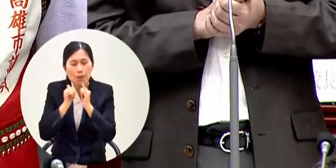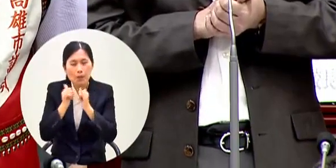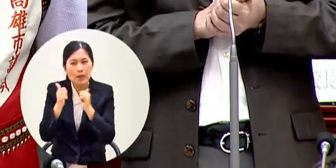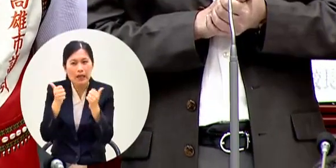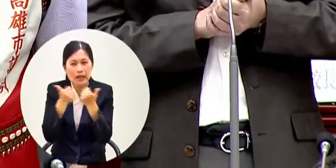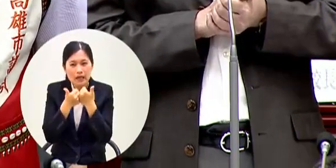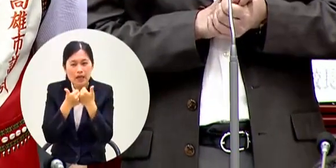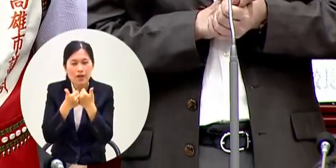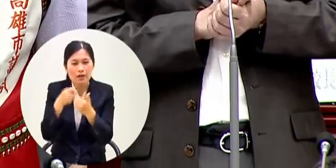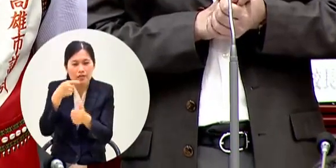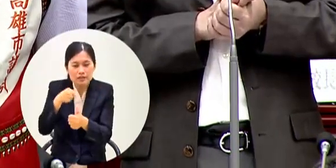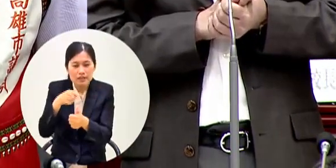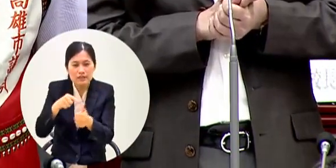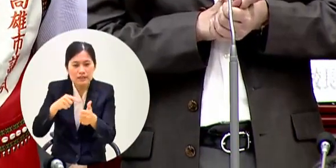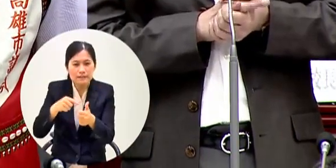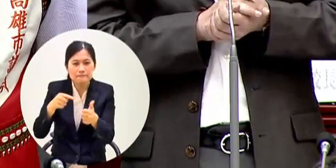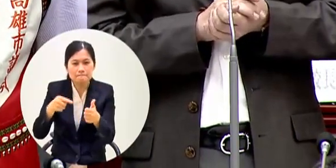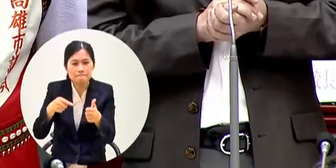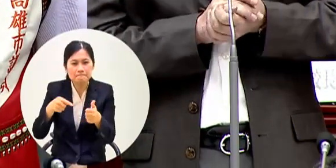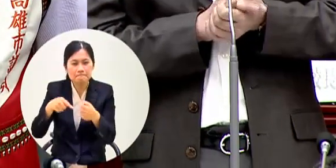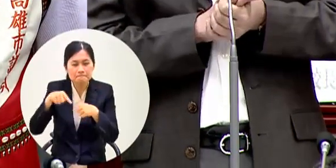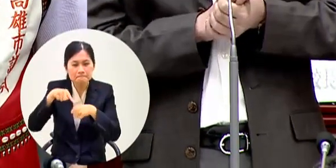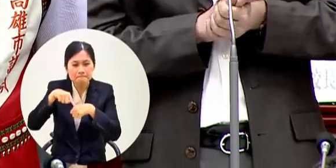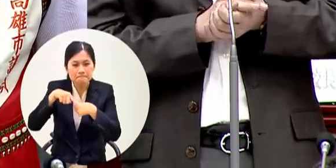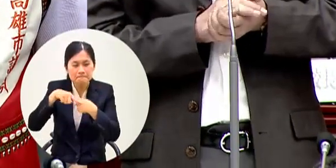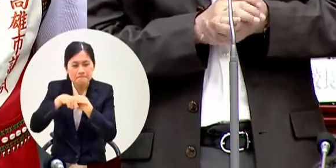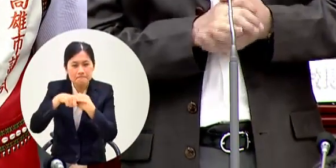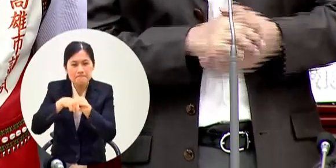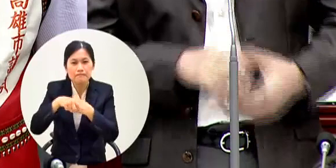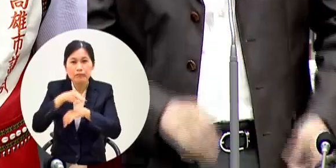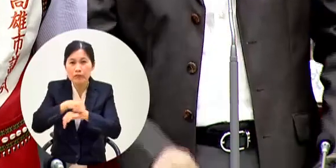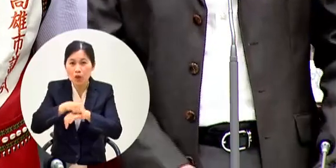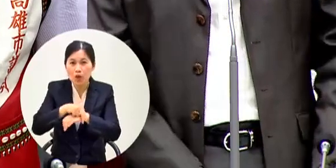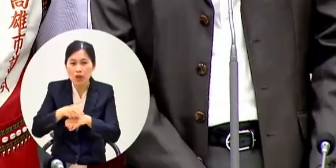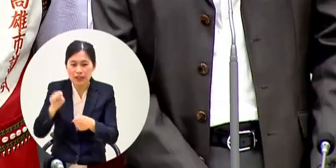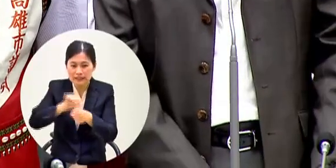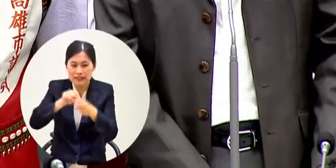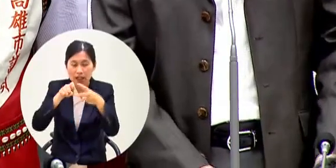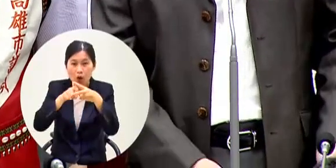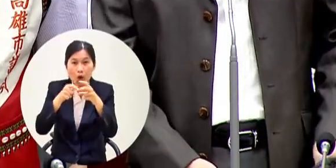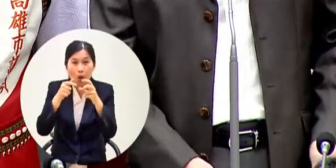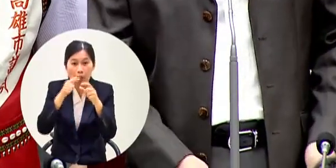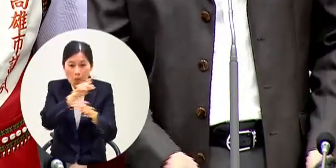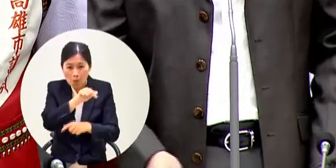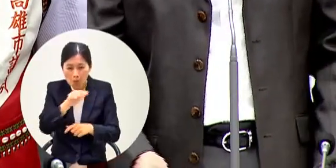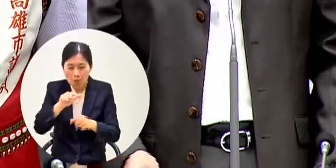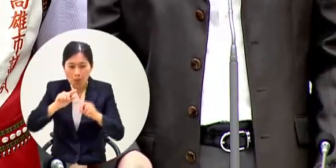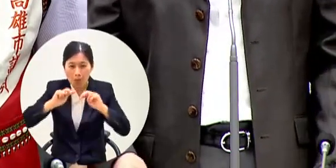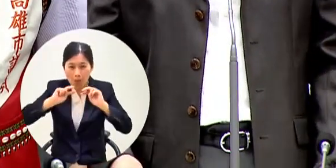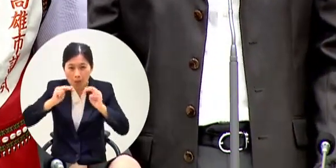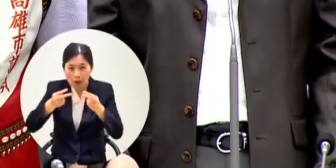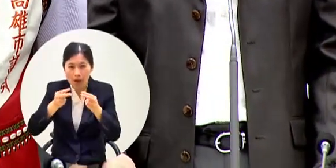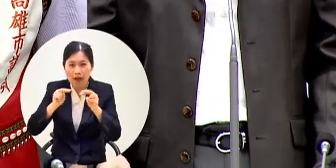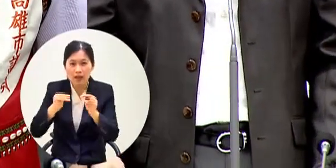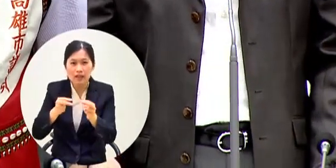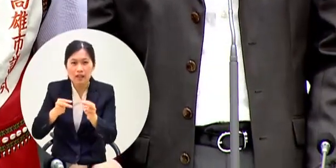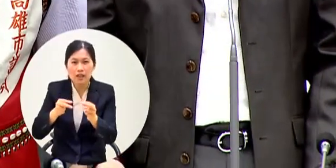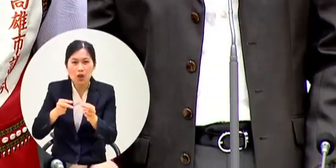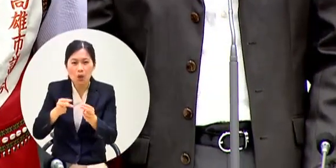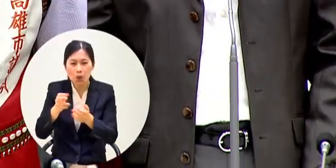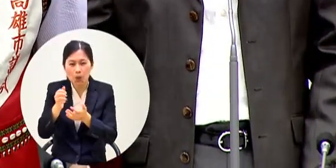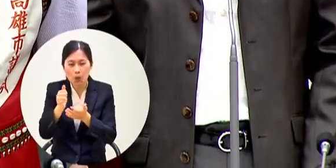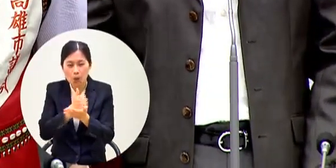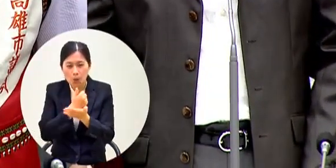容易，所以这部分我们也都来相关的进行。然后另外我想我们会来配合原民会来辅导开发，看看有没有什么新的这